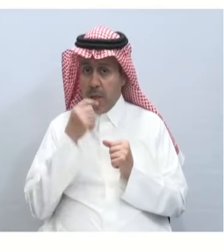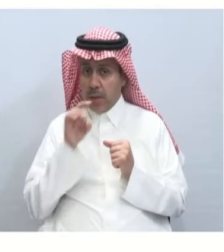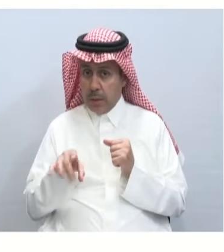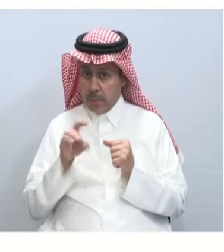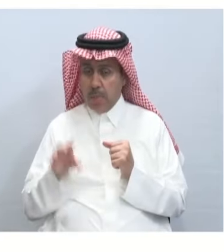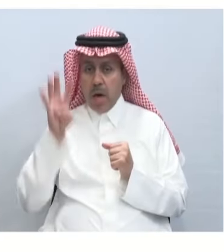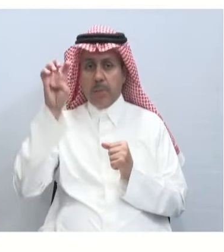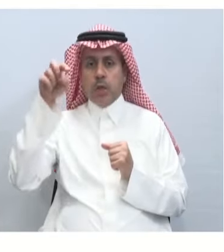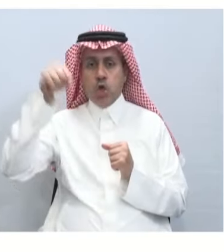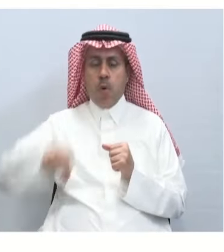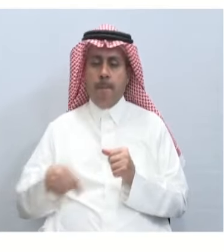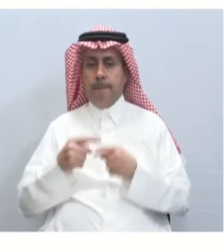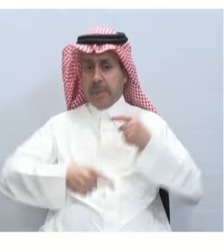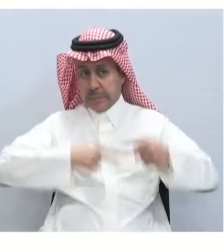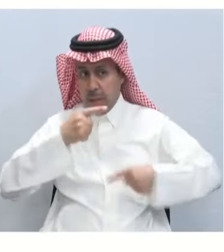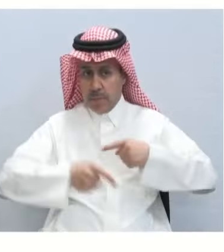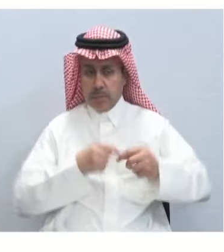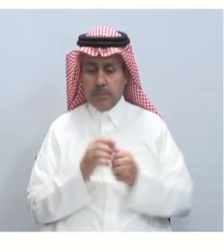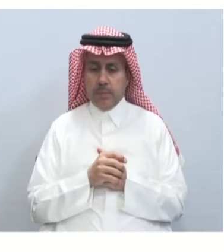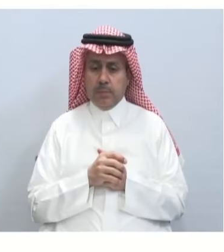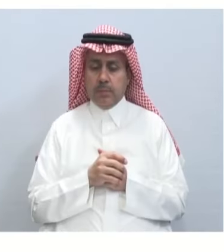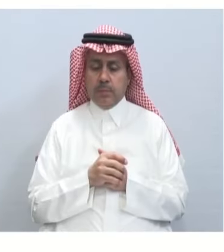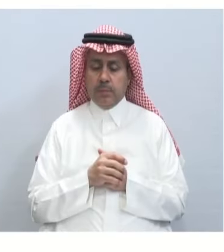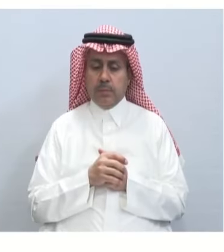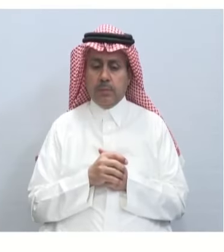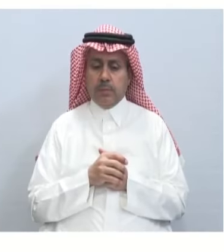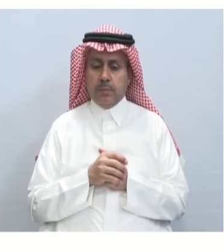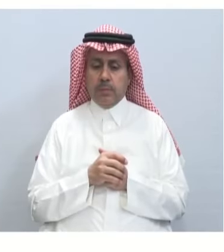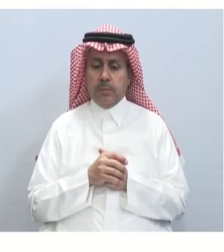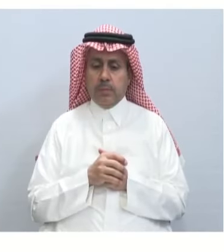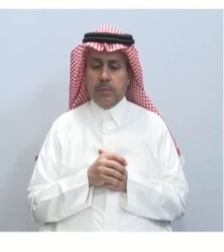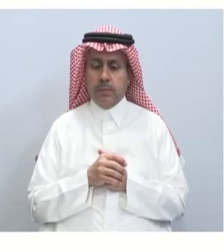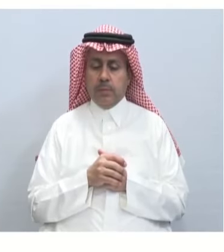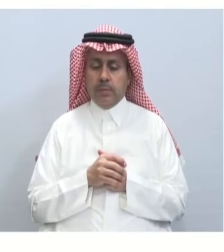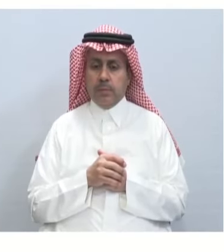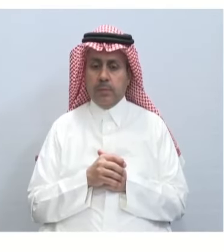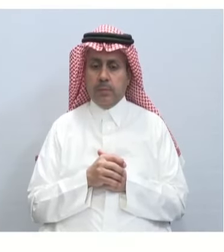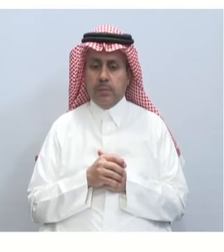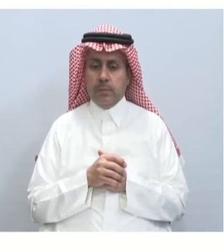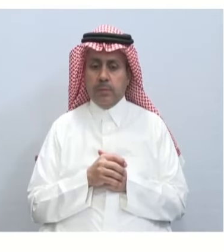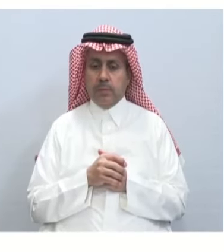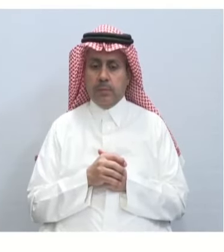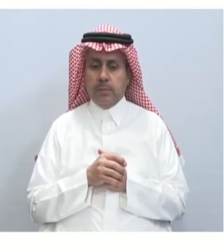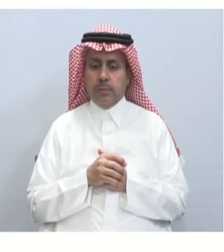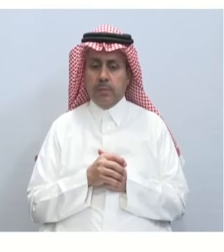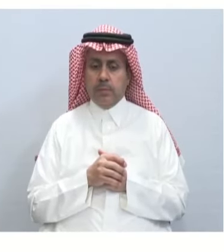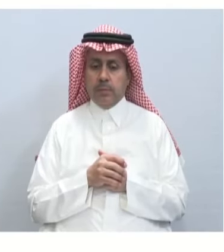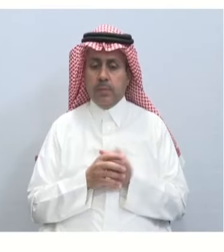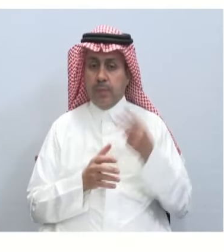غالبا مده النفاس 40 يوما غالبا